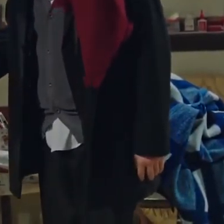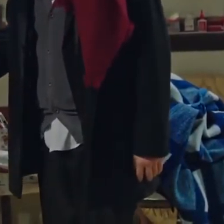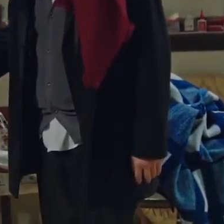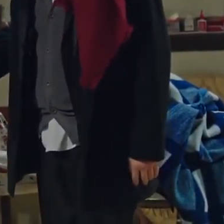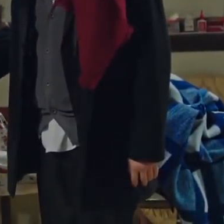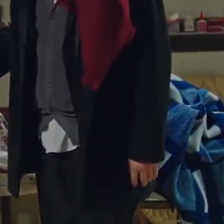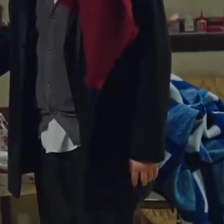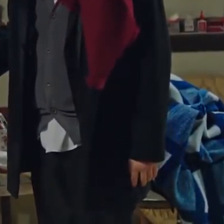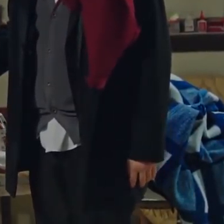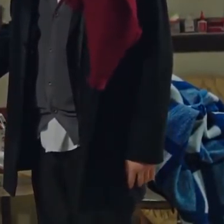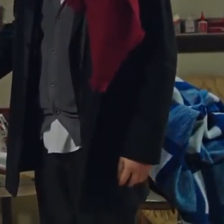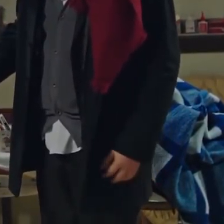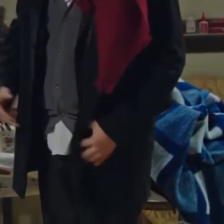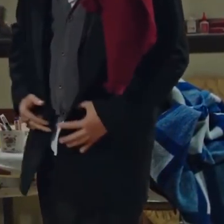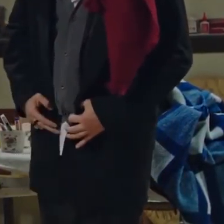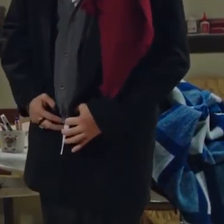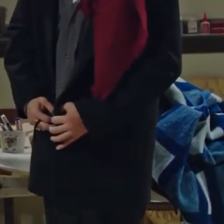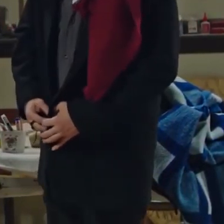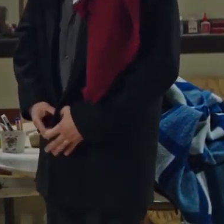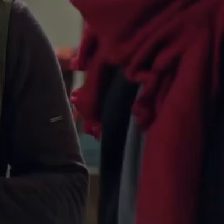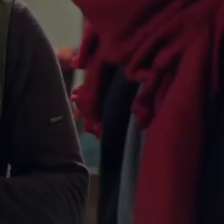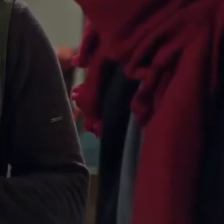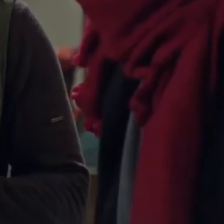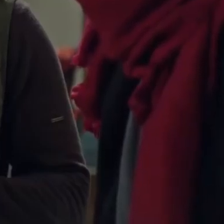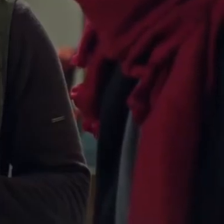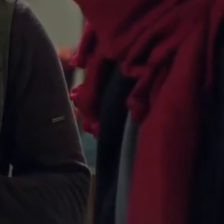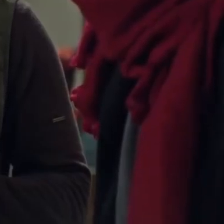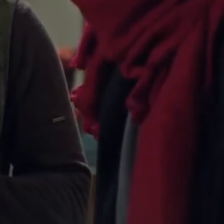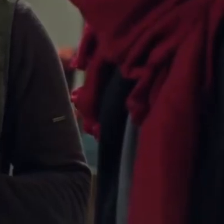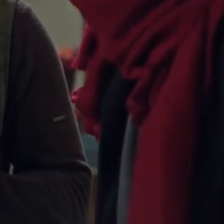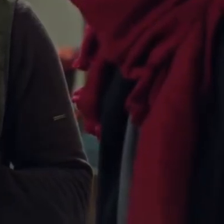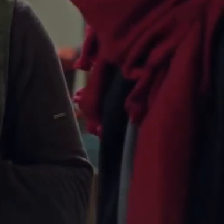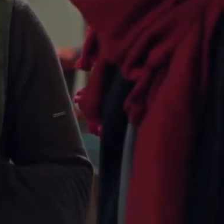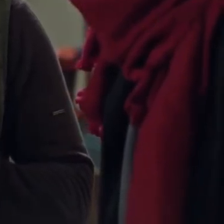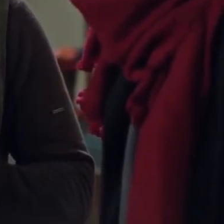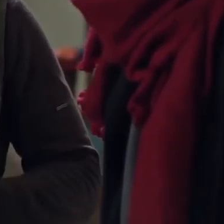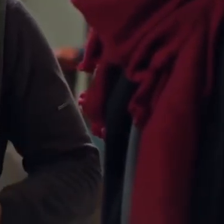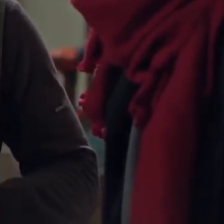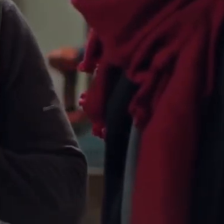bakamıyor. İsmail'in de başı önünde. İbrahim utanç içinde parayı aldı.